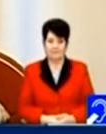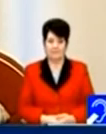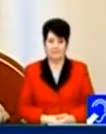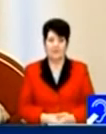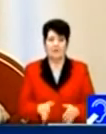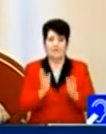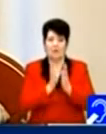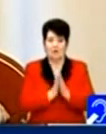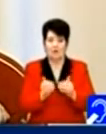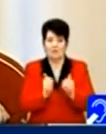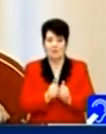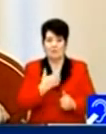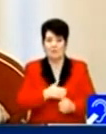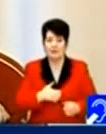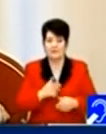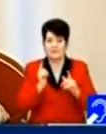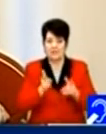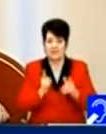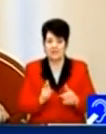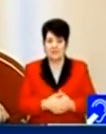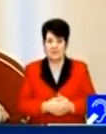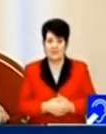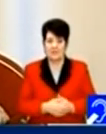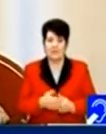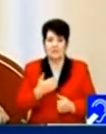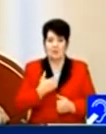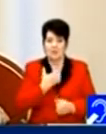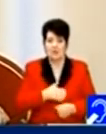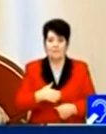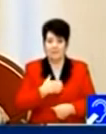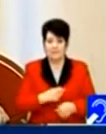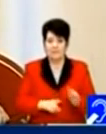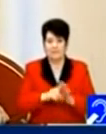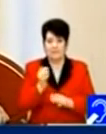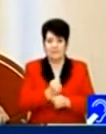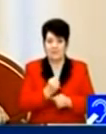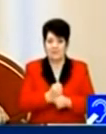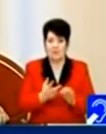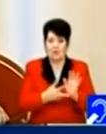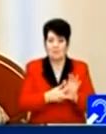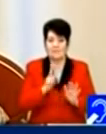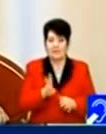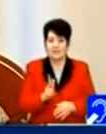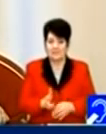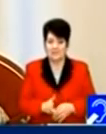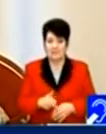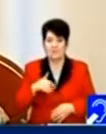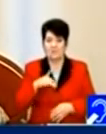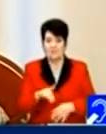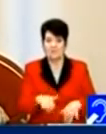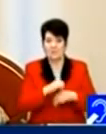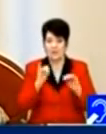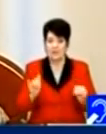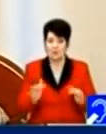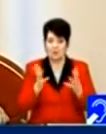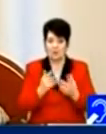Și voi ruga colegii din primărie să accepte eventual și noi ca primărie să începem activitatea la 8:30 și vom merge pe creșterea